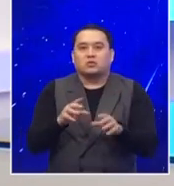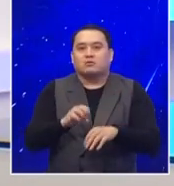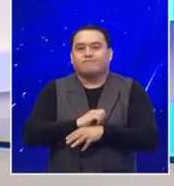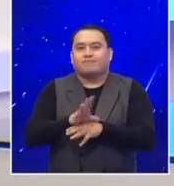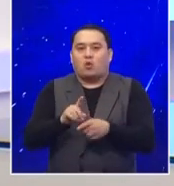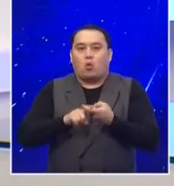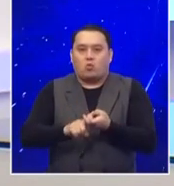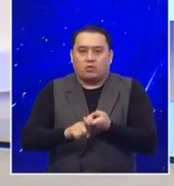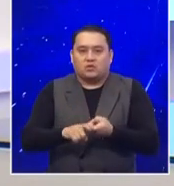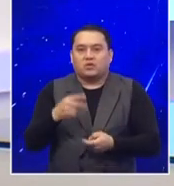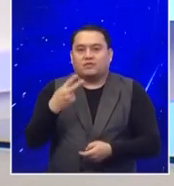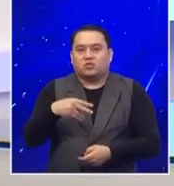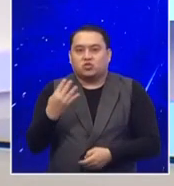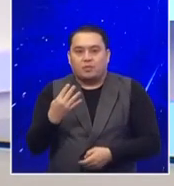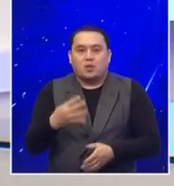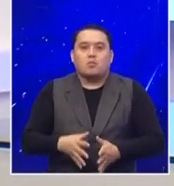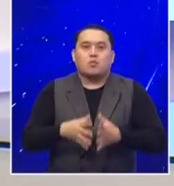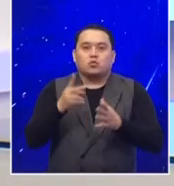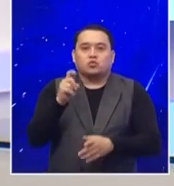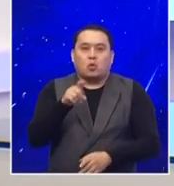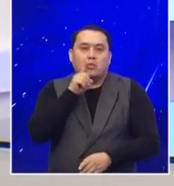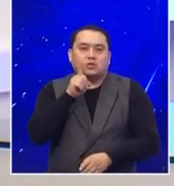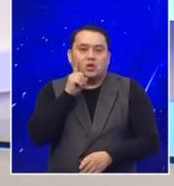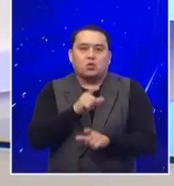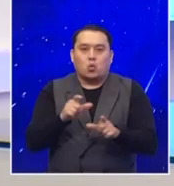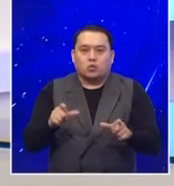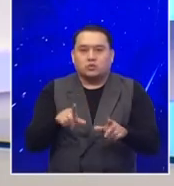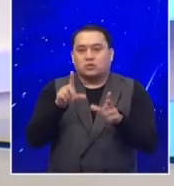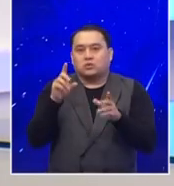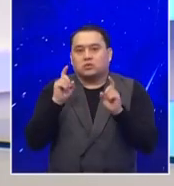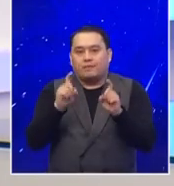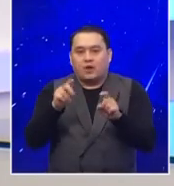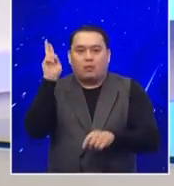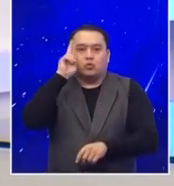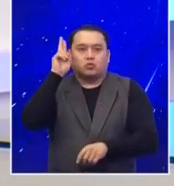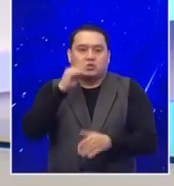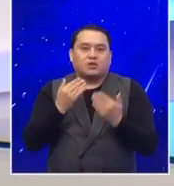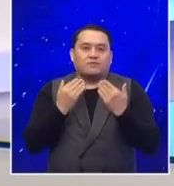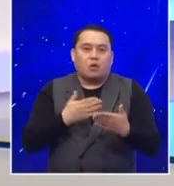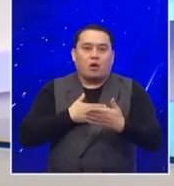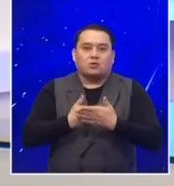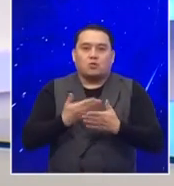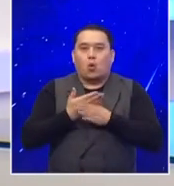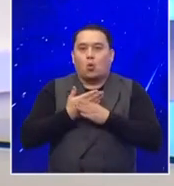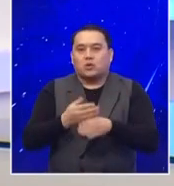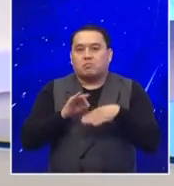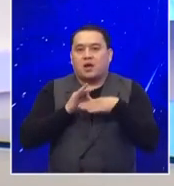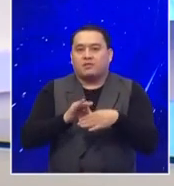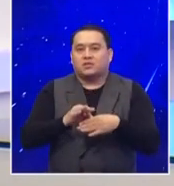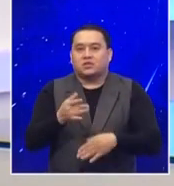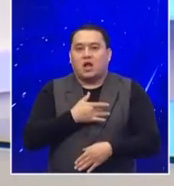сообщает Хабар-24. Более 100 молодых людей уже записались на курсы. Сегодня волонтеров учат